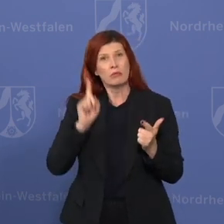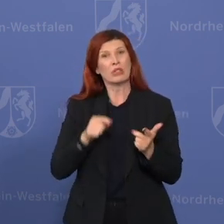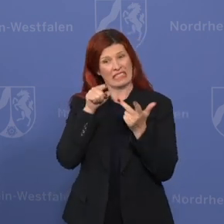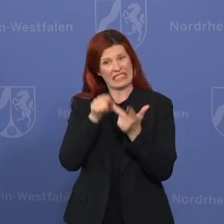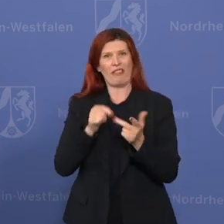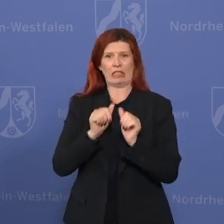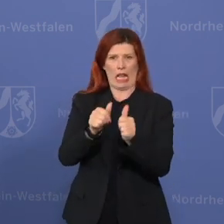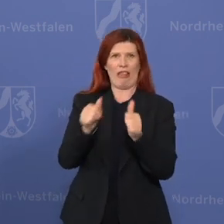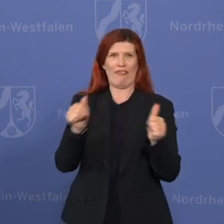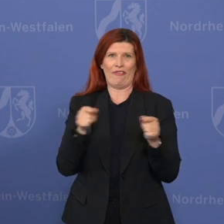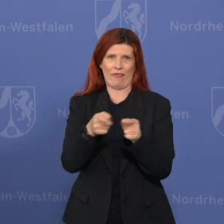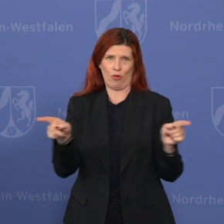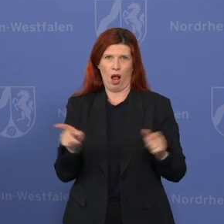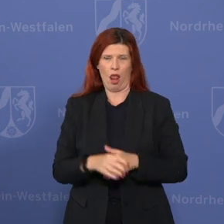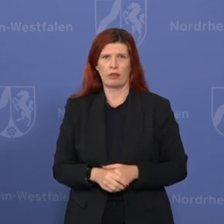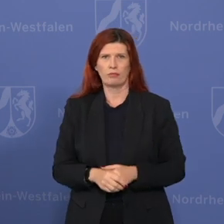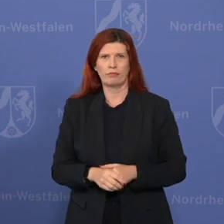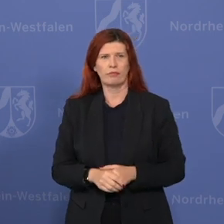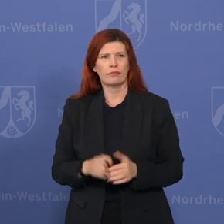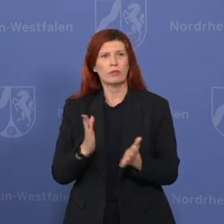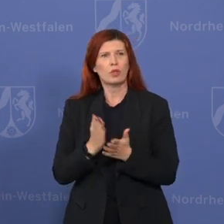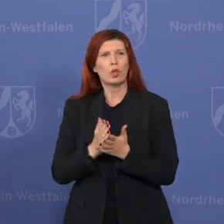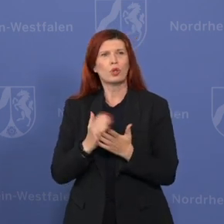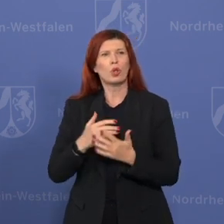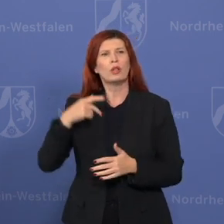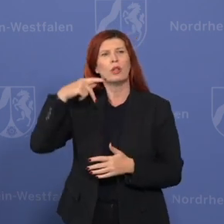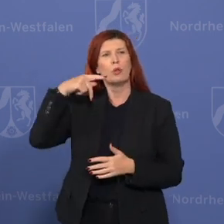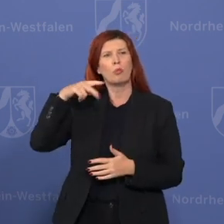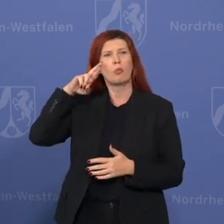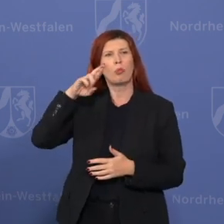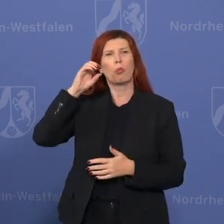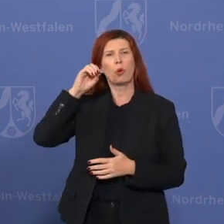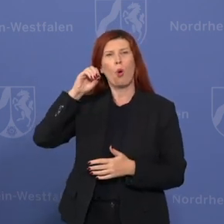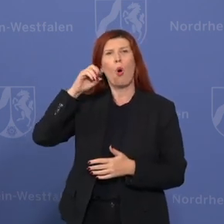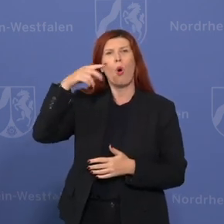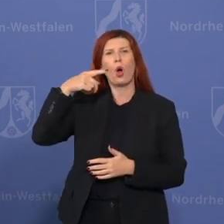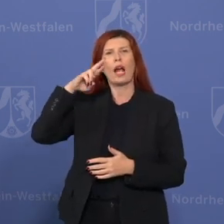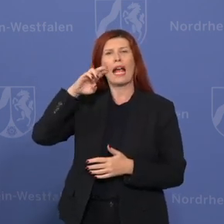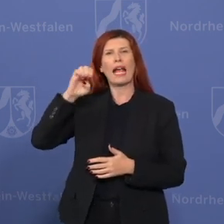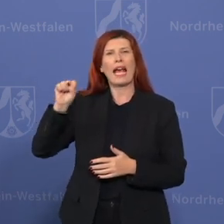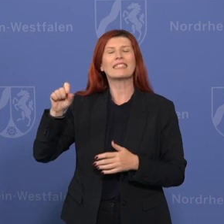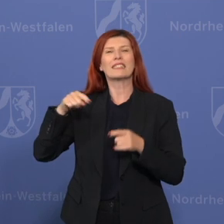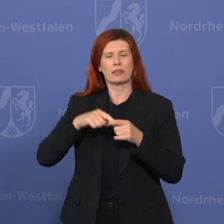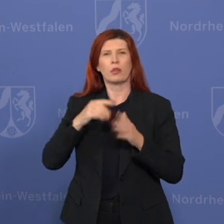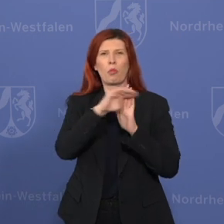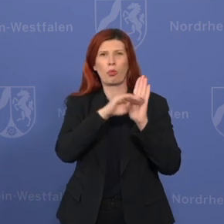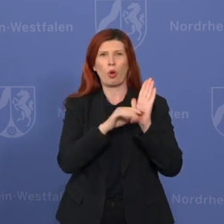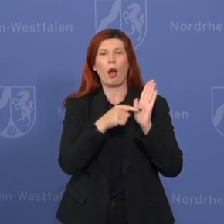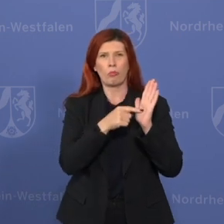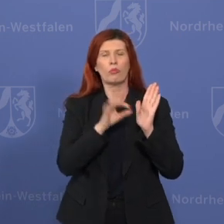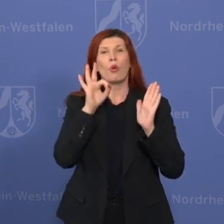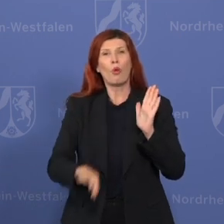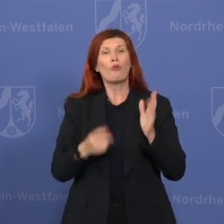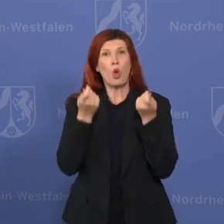zum Beispiel unser Progress-Programm zur Förderung der emissionsarmen Mobilität, erhalten wir jährlich